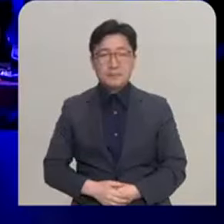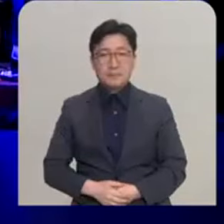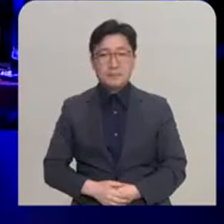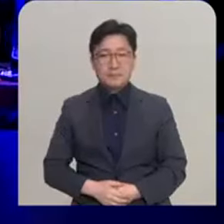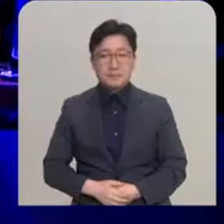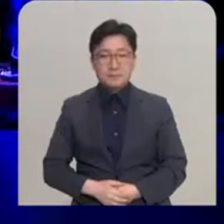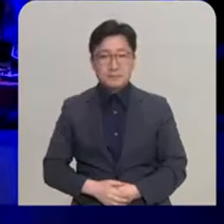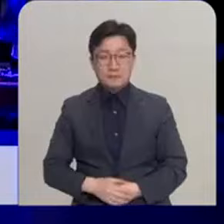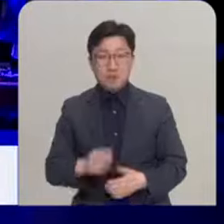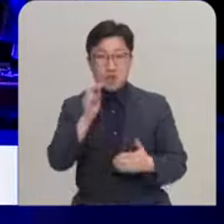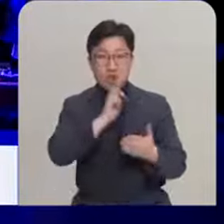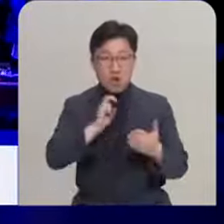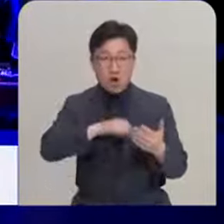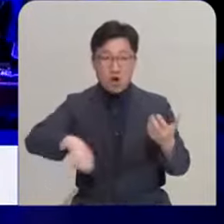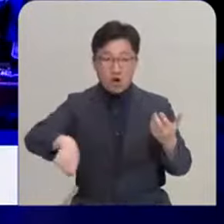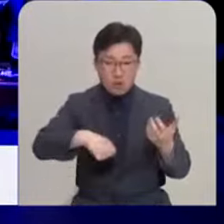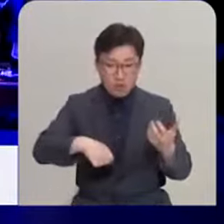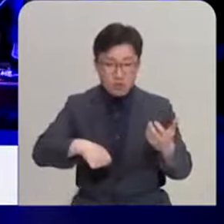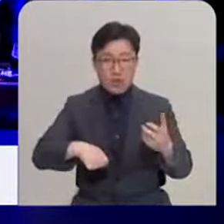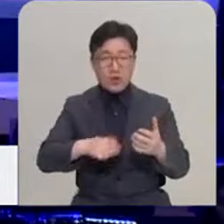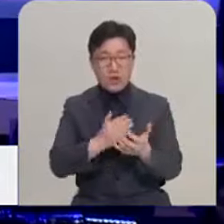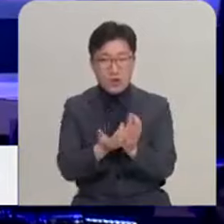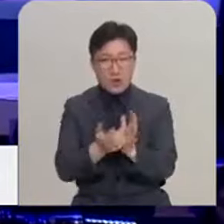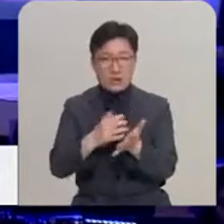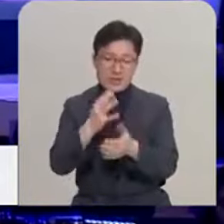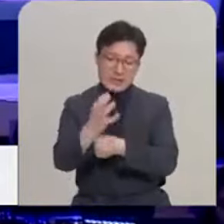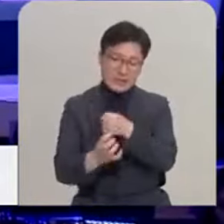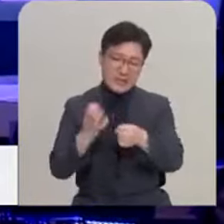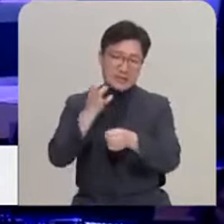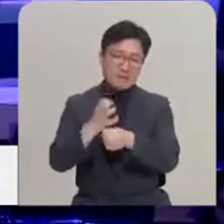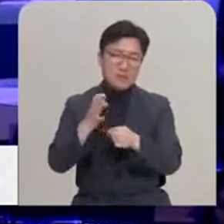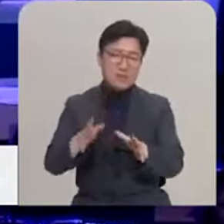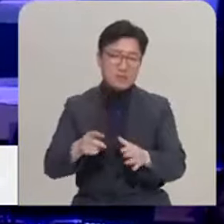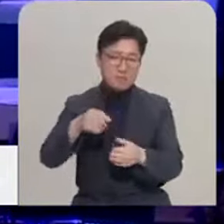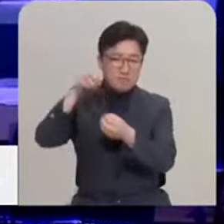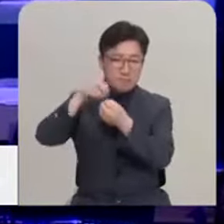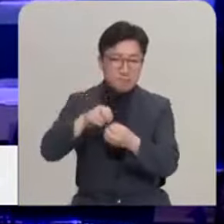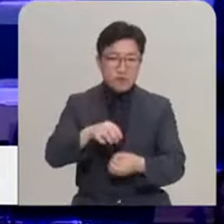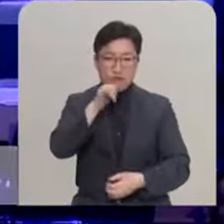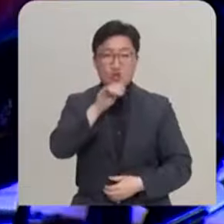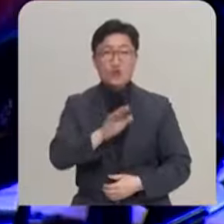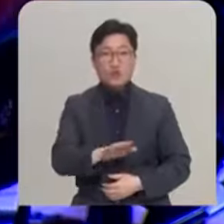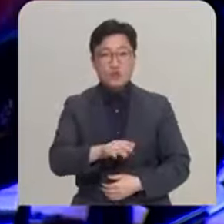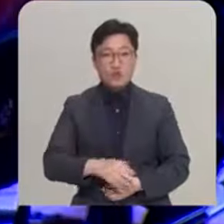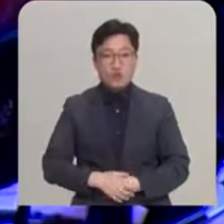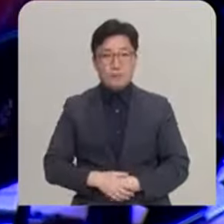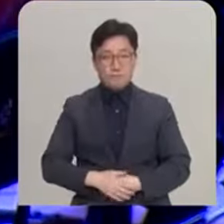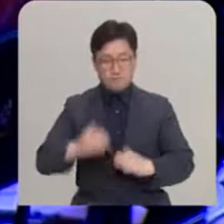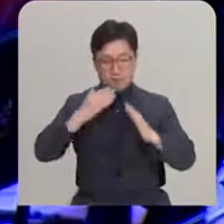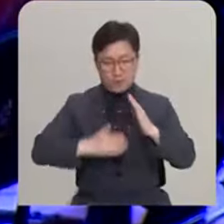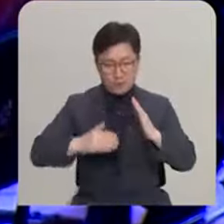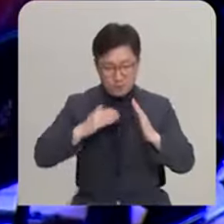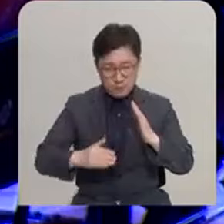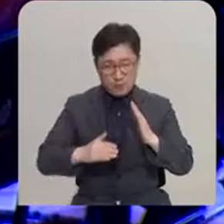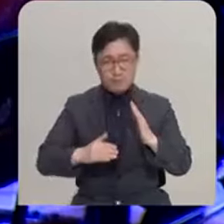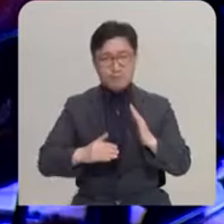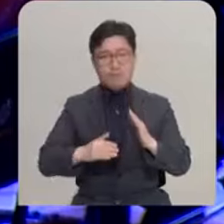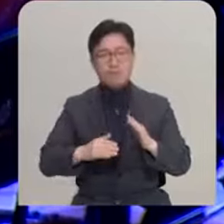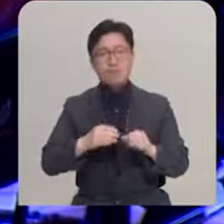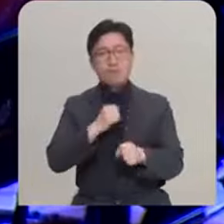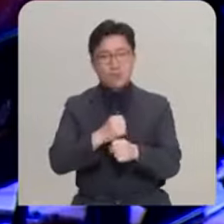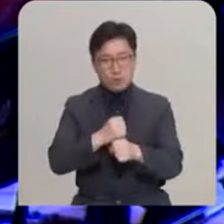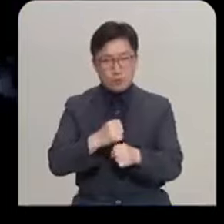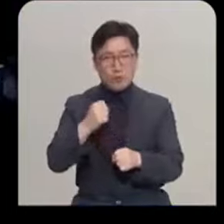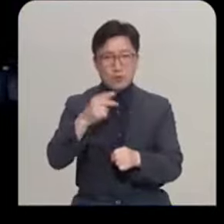합창단과 교향악단으로 구성된 40년 전통의 군산 시립 예술단 정기 연주회와 찾아가는 음악회 등